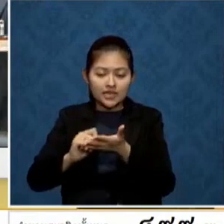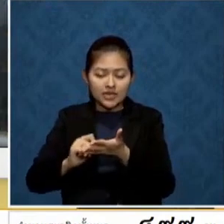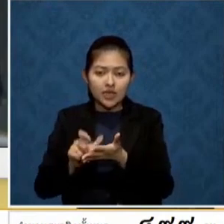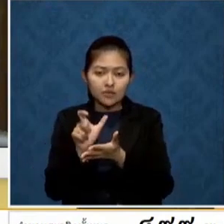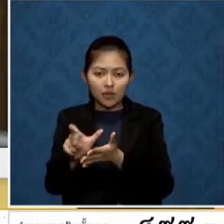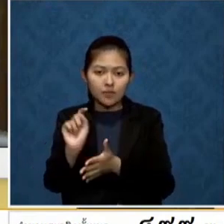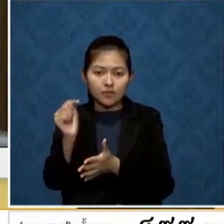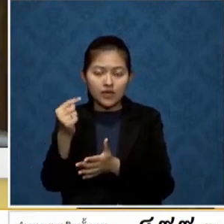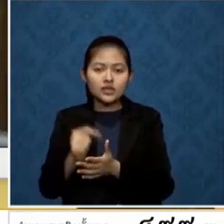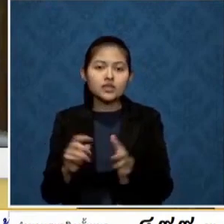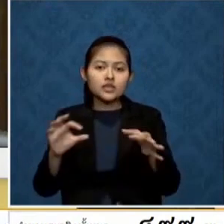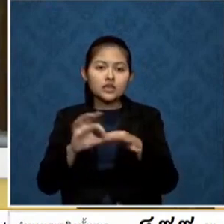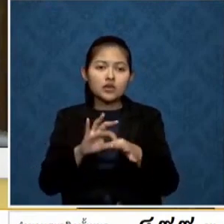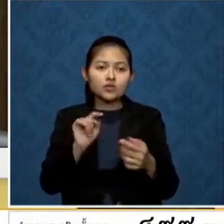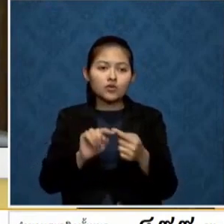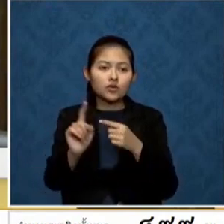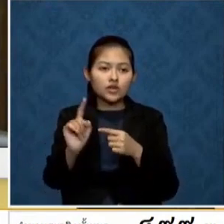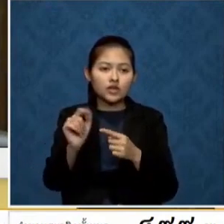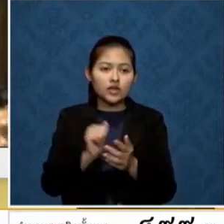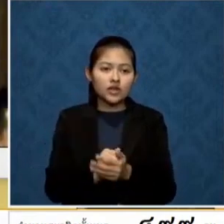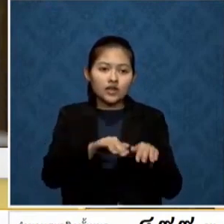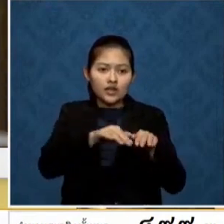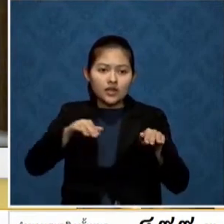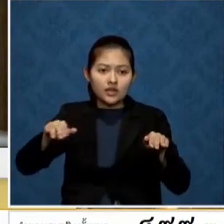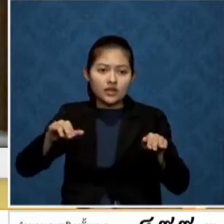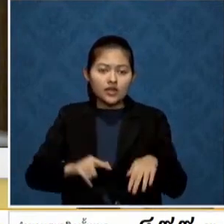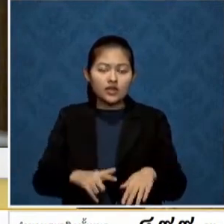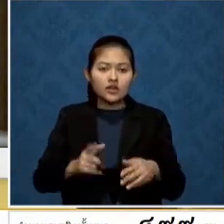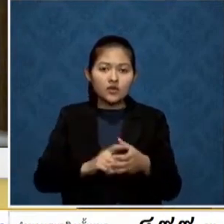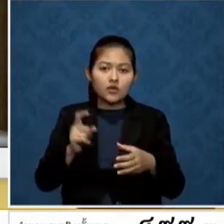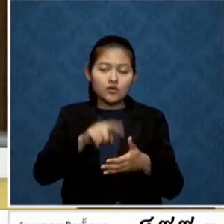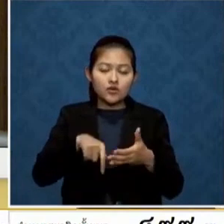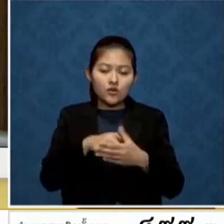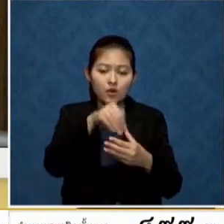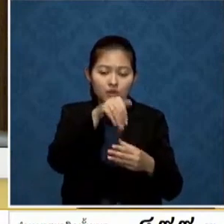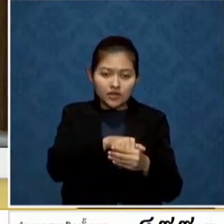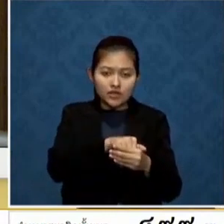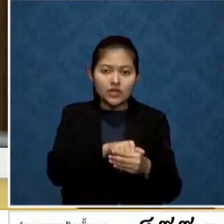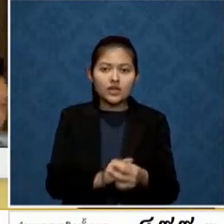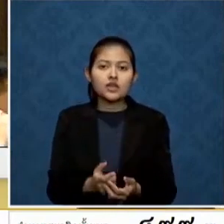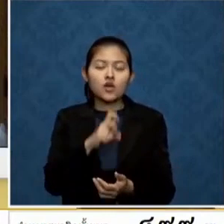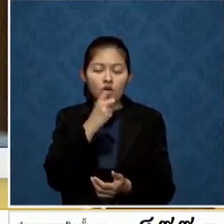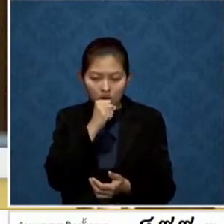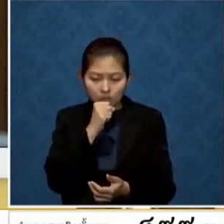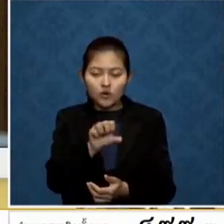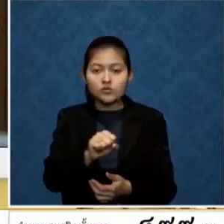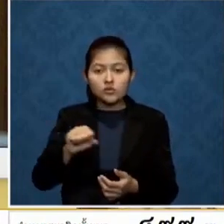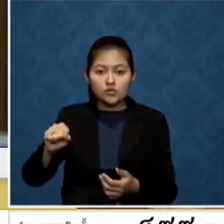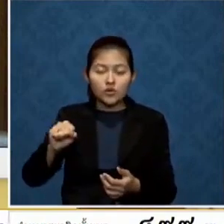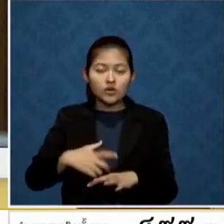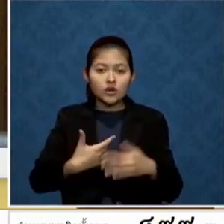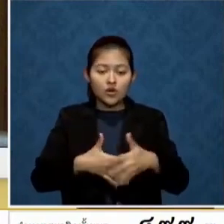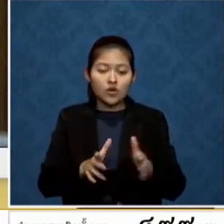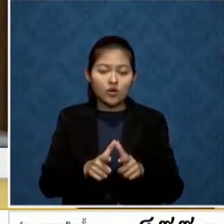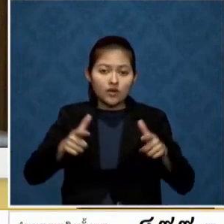เป็นข้อที่เกี่ยวข้องกับเกณฑ์ในการลงมติแบบลับในที่ประชุมสภาผู้แทนราษฎรในที่ประชุมห้องใหญ่